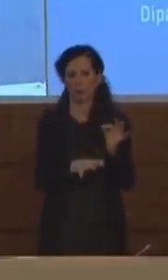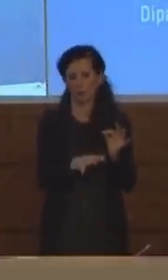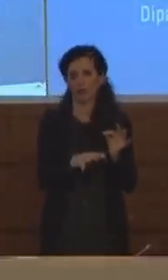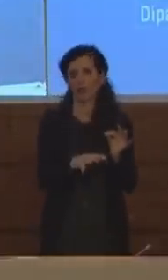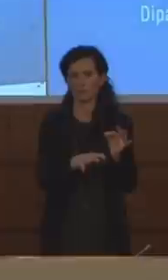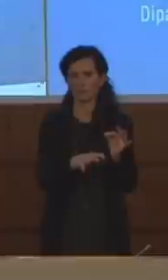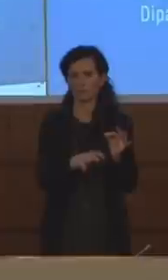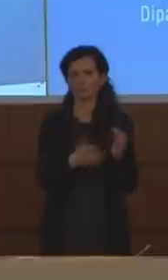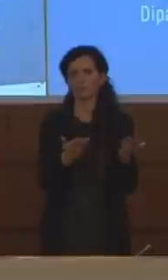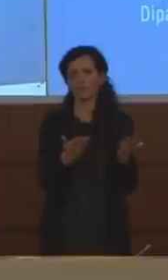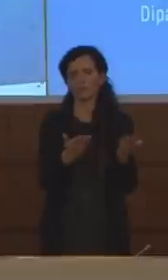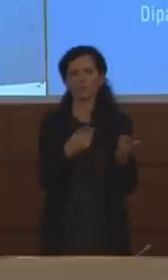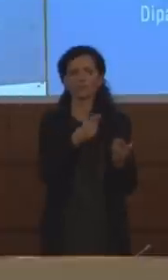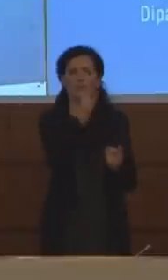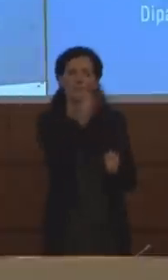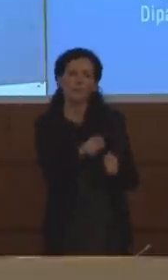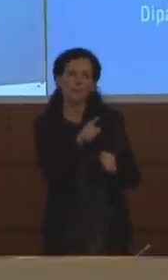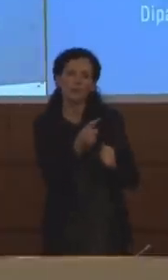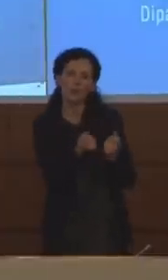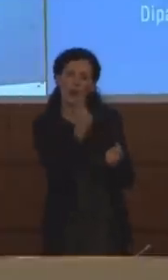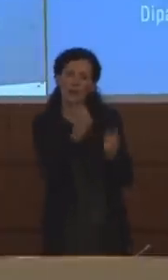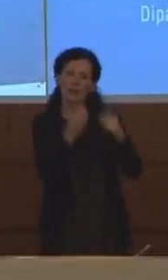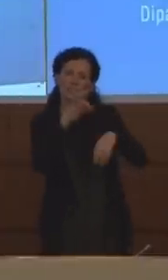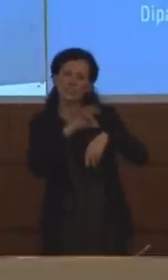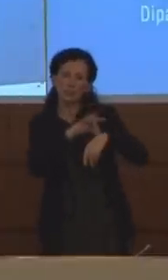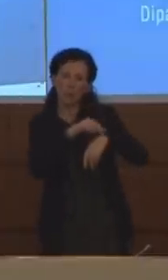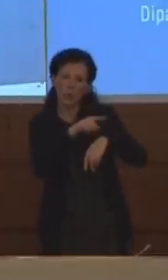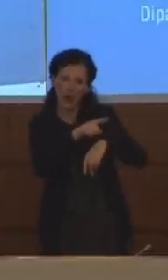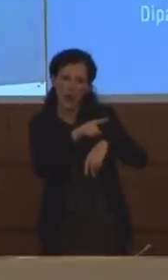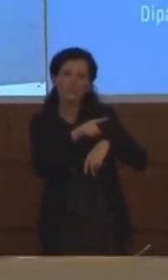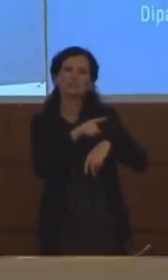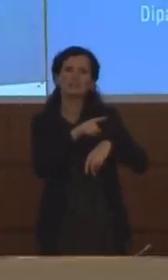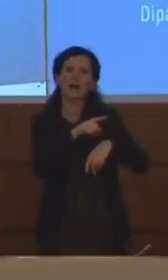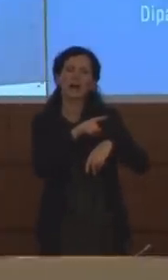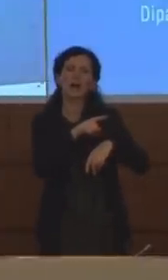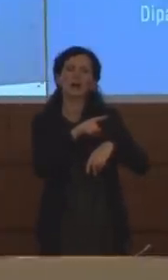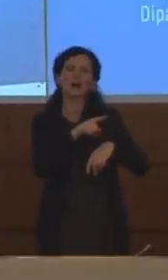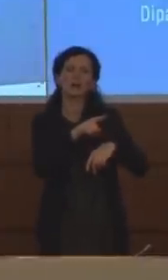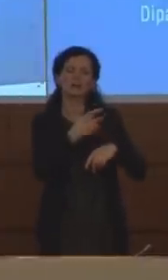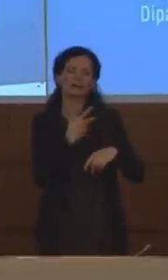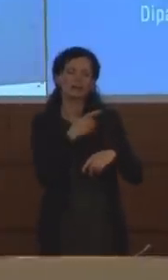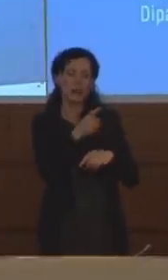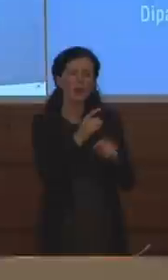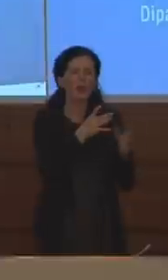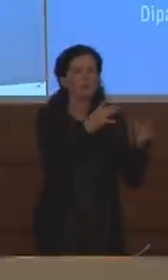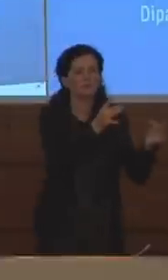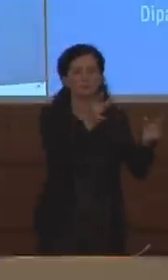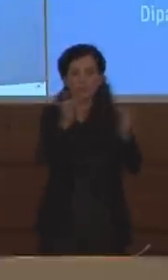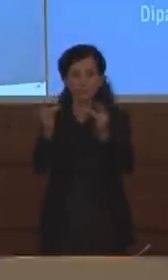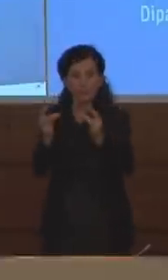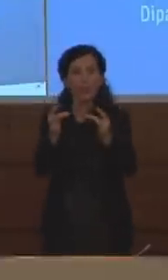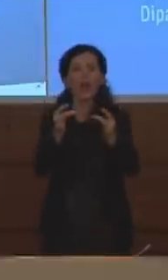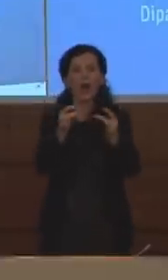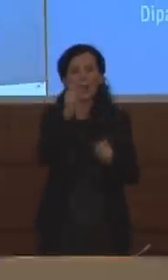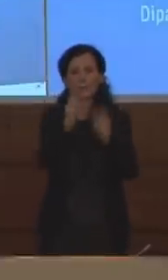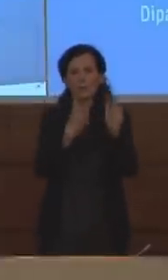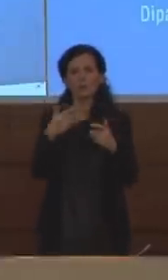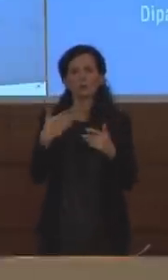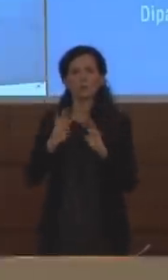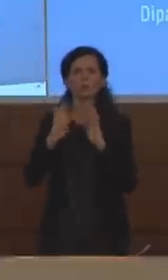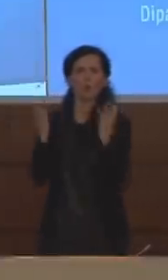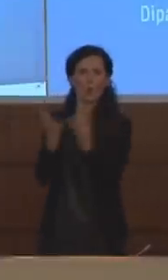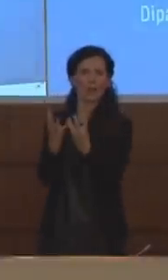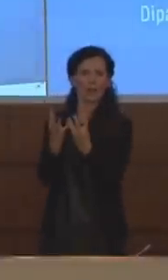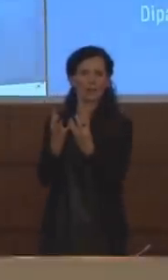in maniera sintomatica na diffondano in qualche modo l'infezione ma vengano messe rapidamente in quarantena insieme ai loro contatti